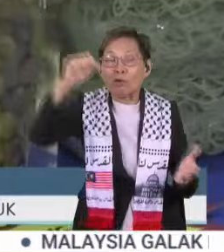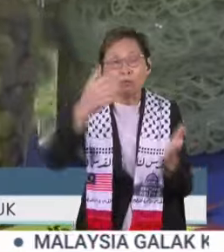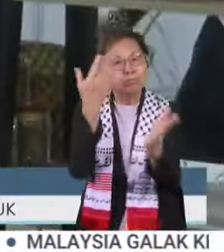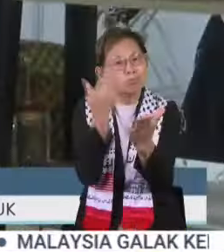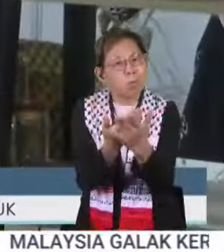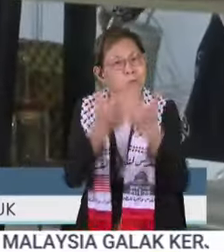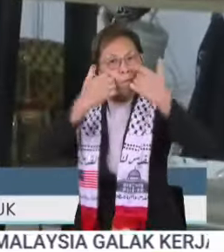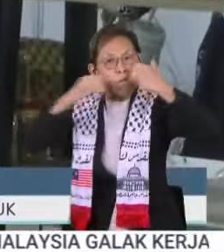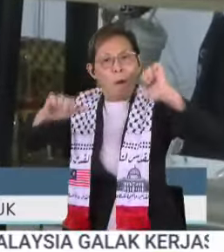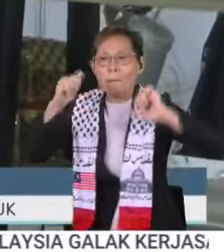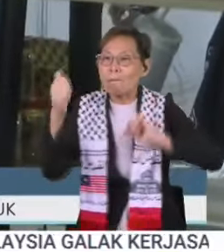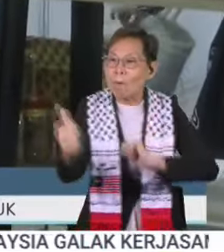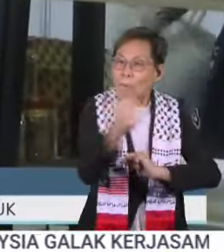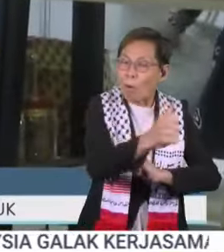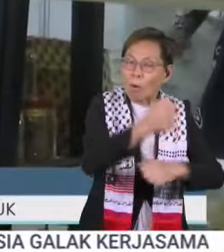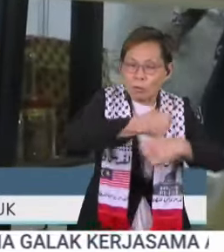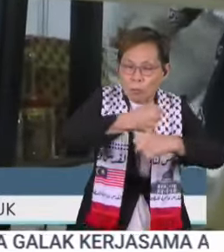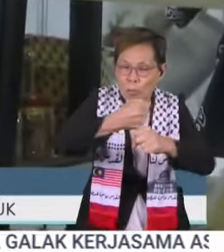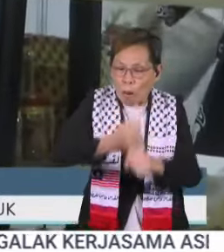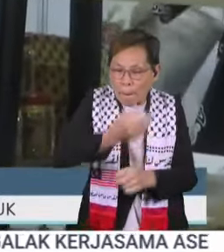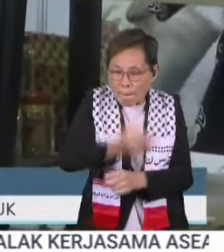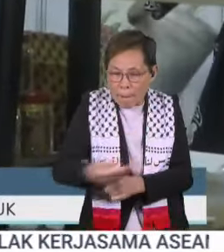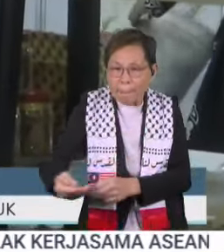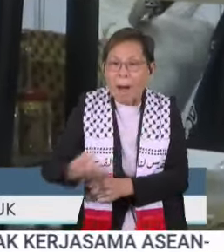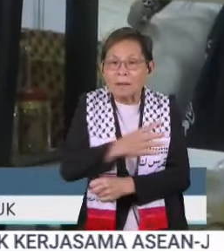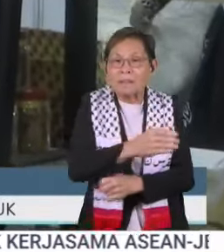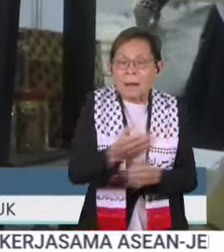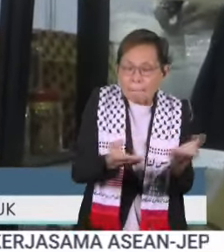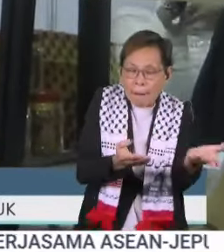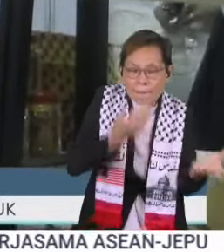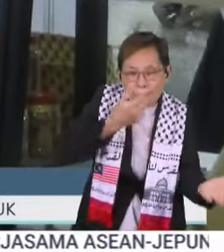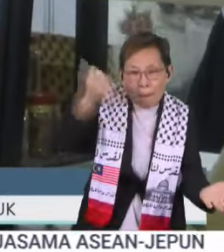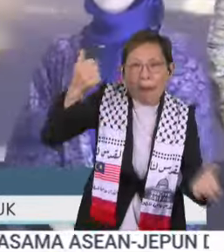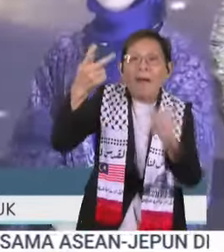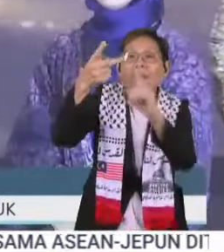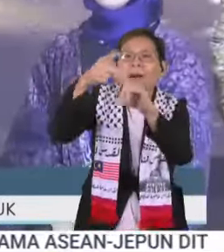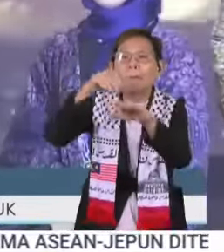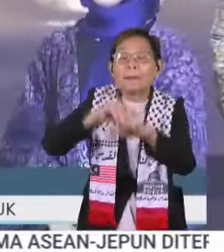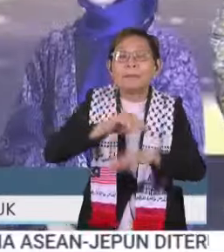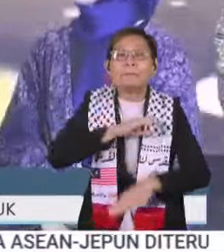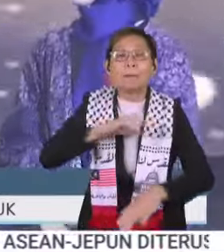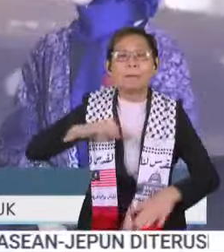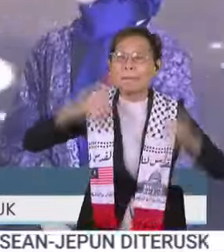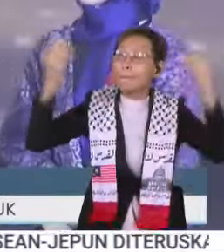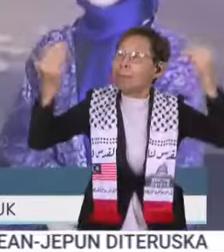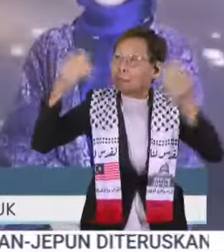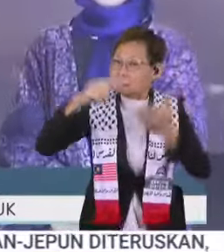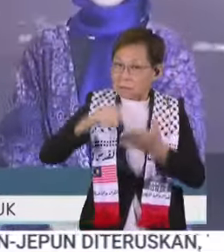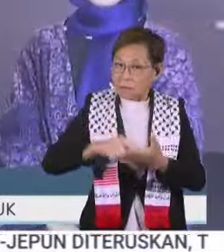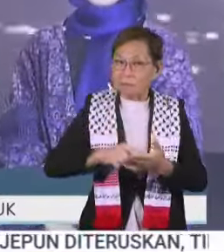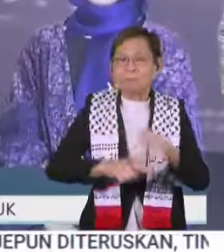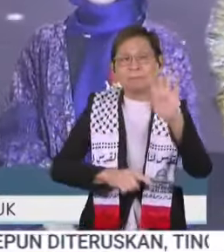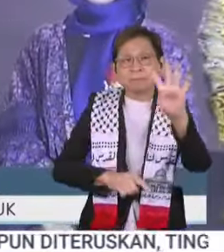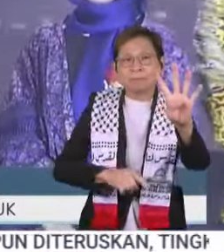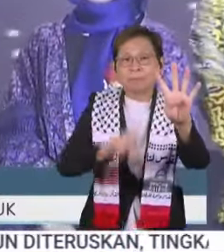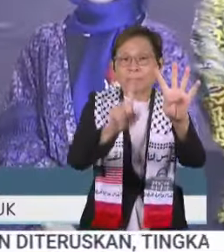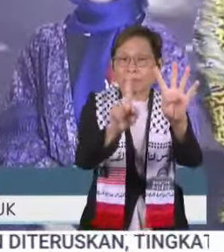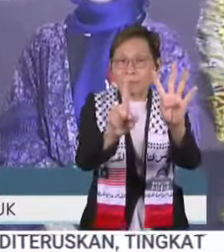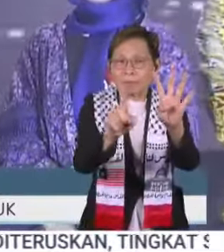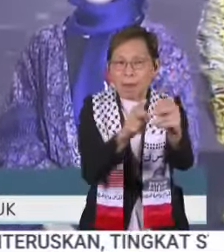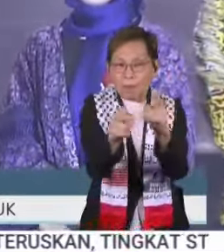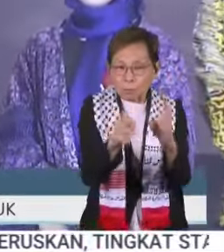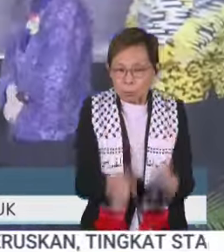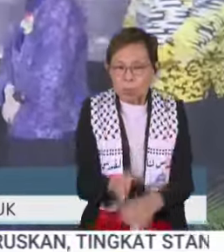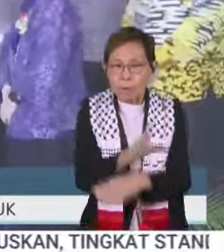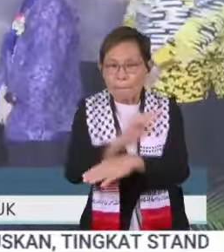masing-masing bagi menghasilkan produk dan perkhidmatan terbaik kepada pengguna dalam majelis ini seramai 41